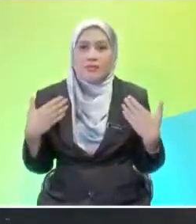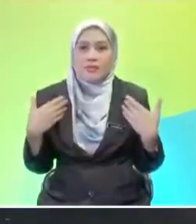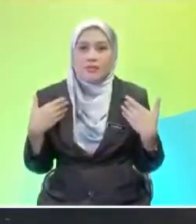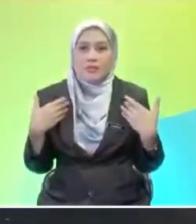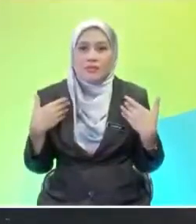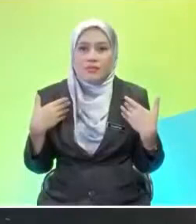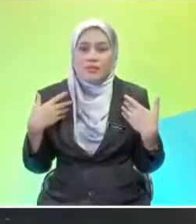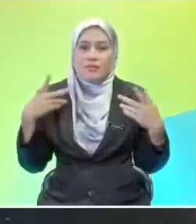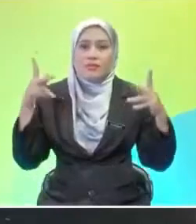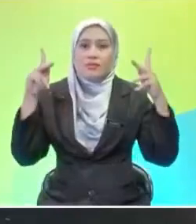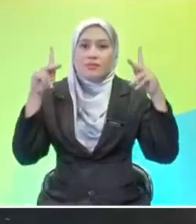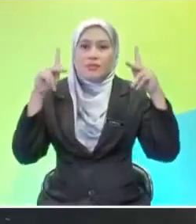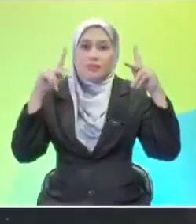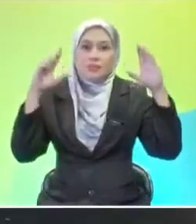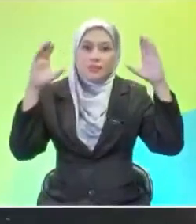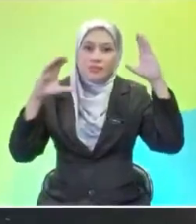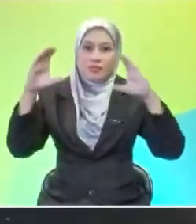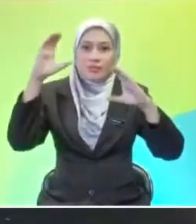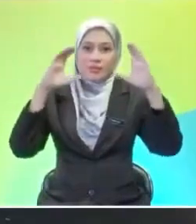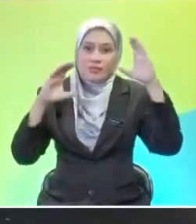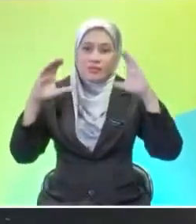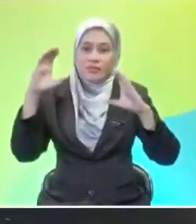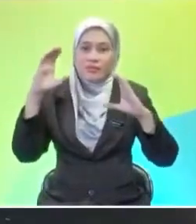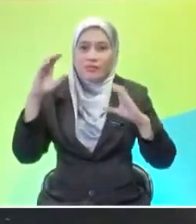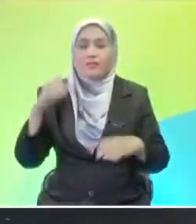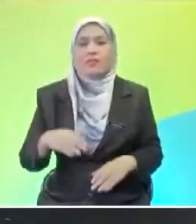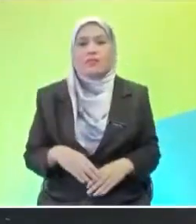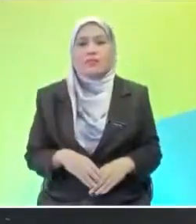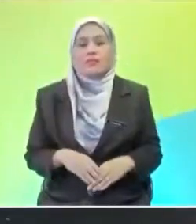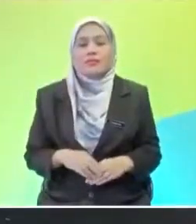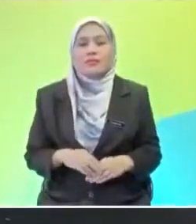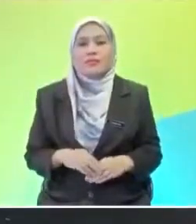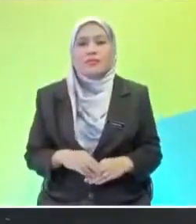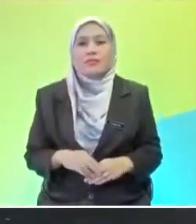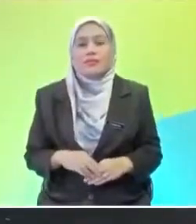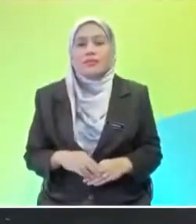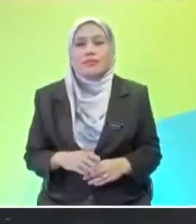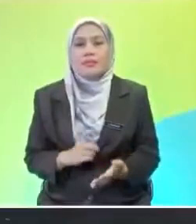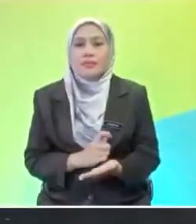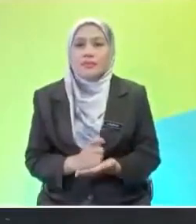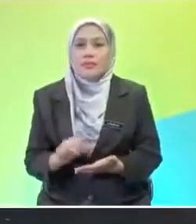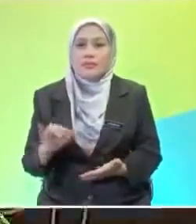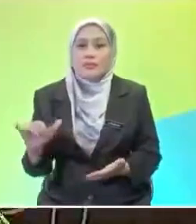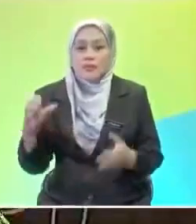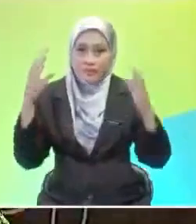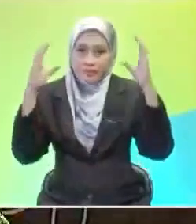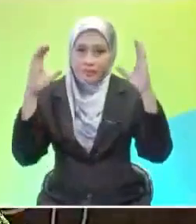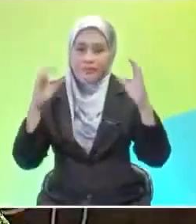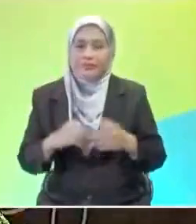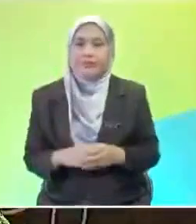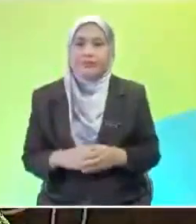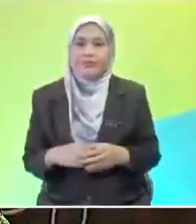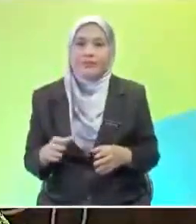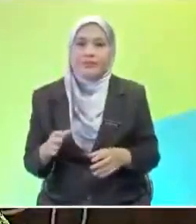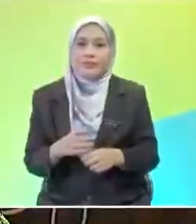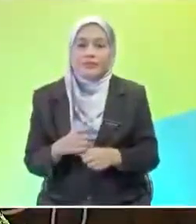bagi pelancong yang diusahakan oleh masyarakat orang asli. Baiklah cikgu. Jadi seterusnya cikgu. Okey, seterusnya kita dapat lihat dekat studio ni